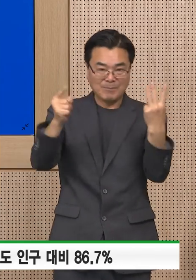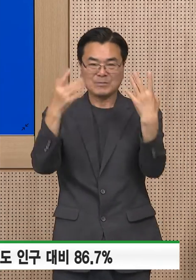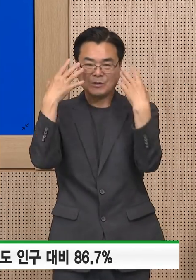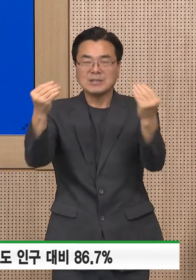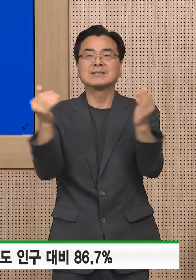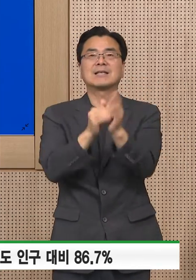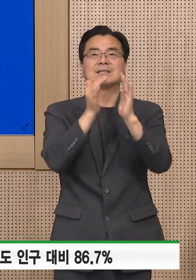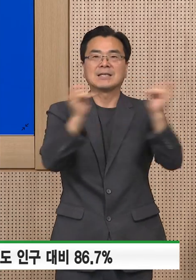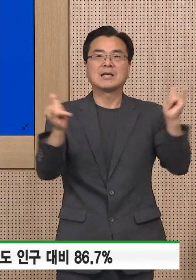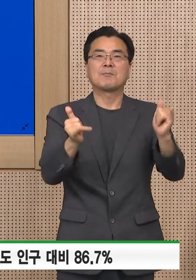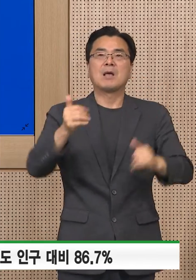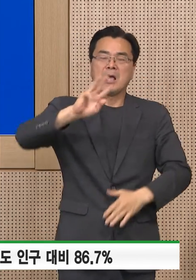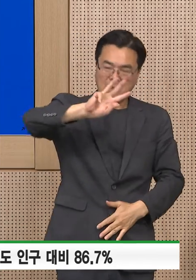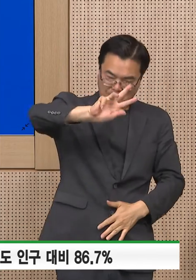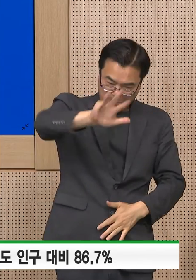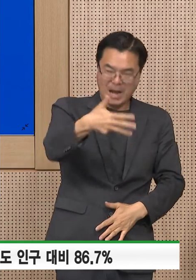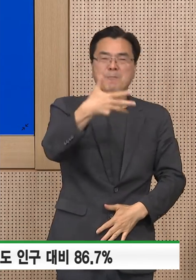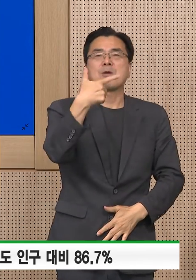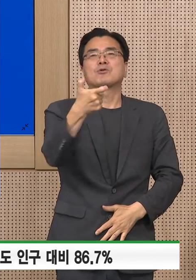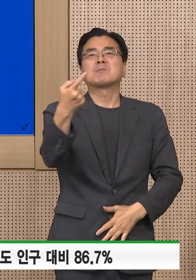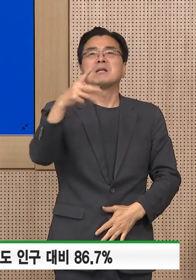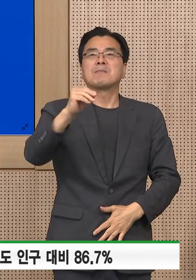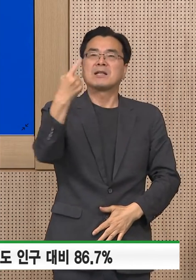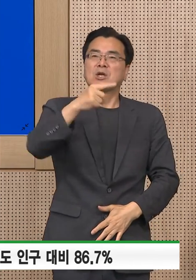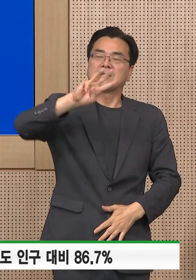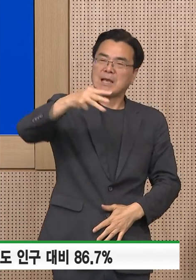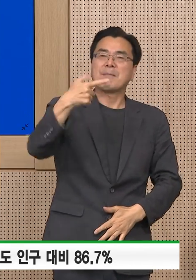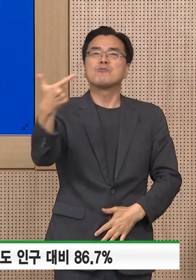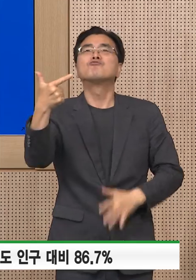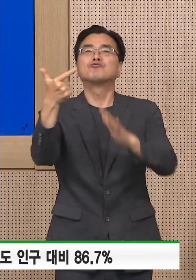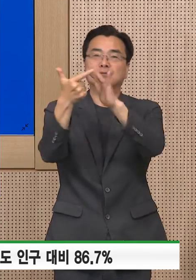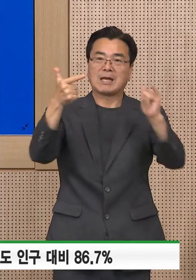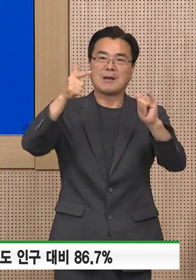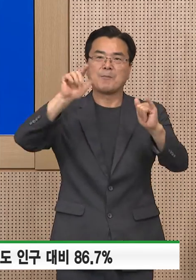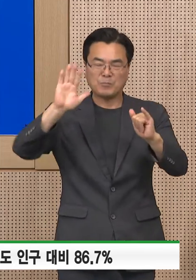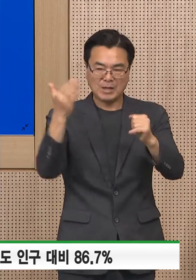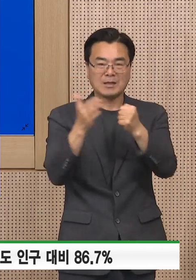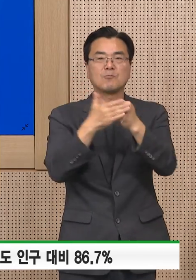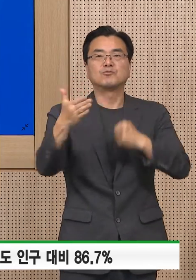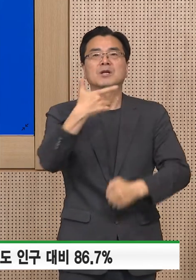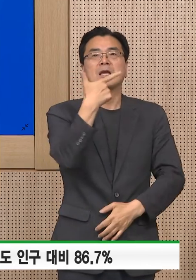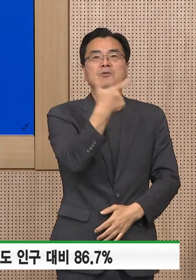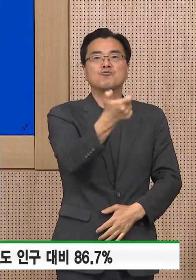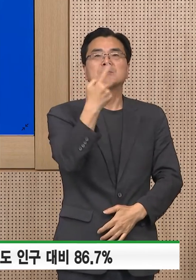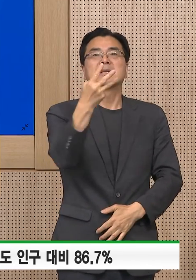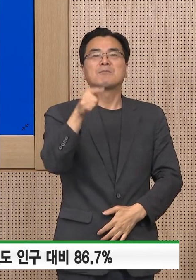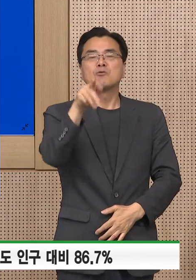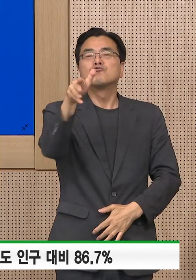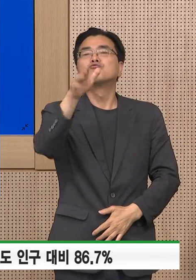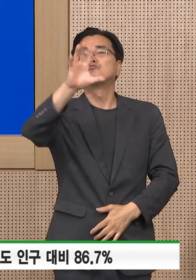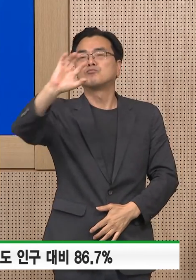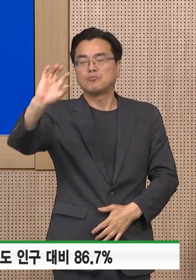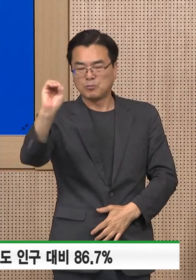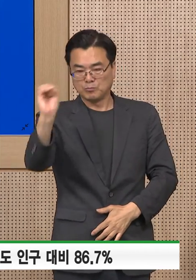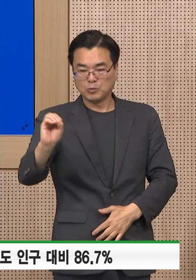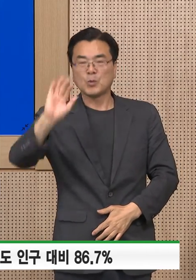1,306명으로 경기도 인구의 63.9%입니다. 12세에서 17세 소아 청소년 1차 접종률은